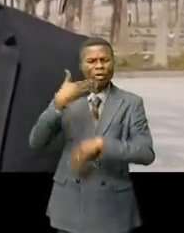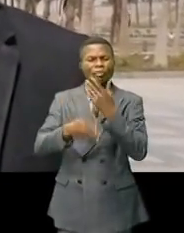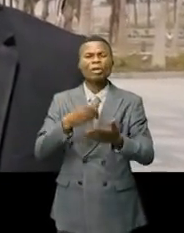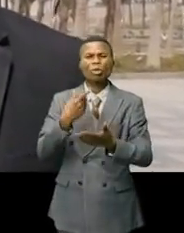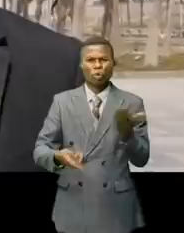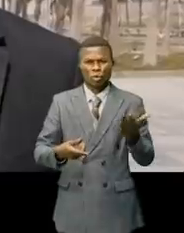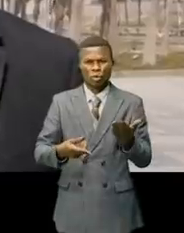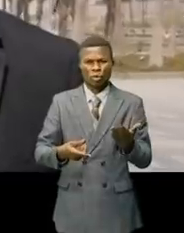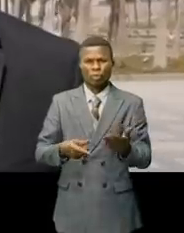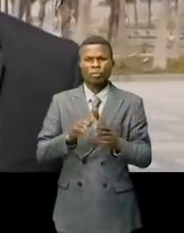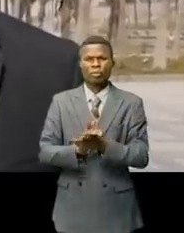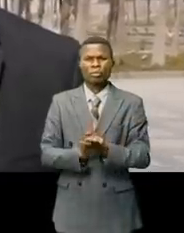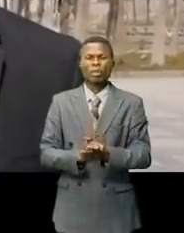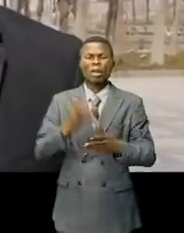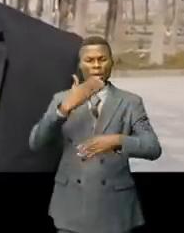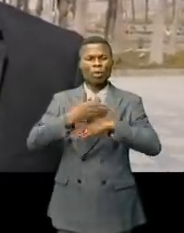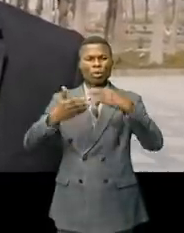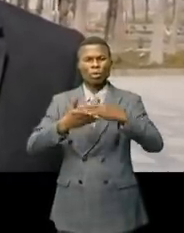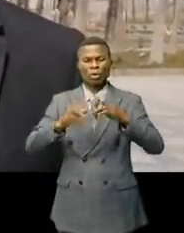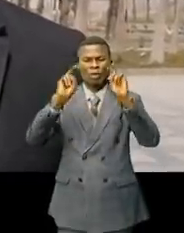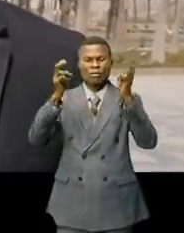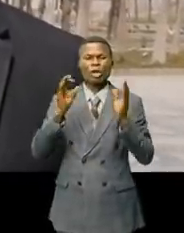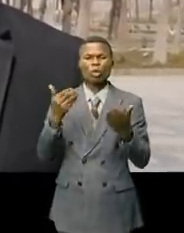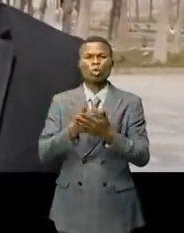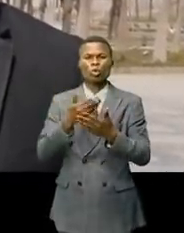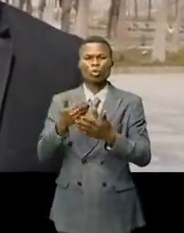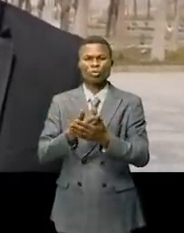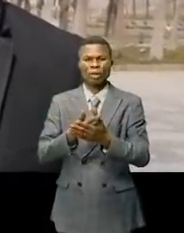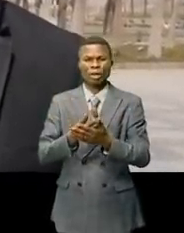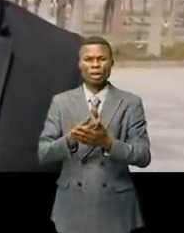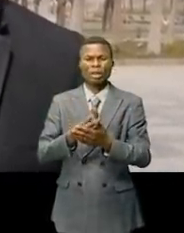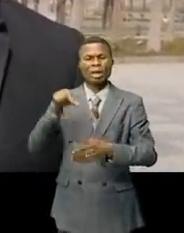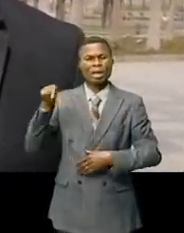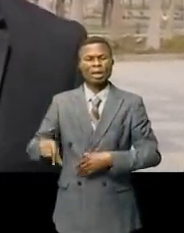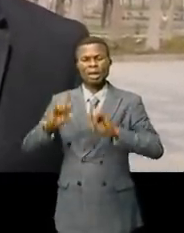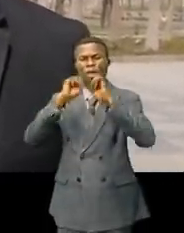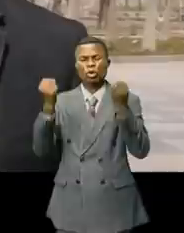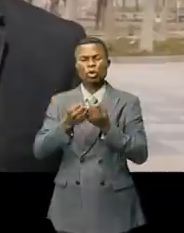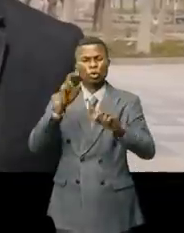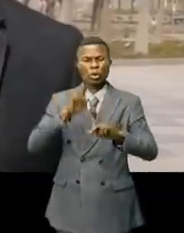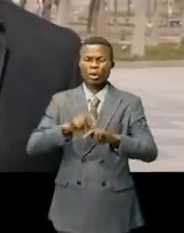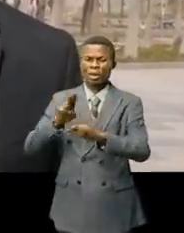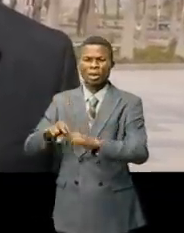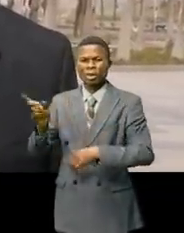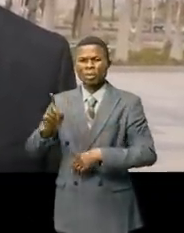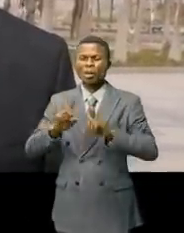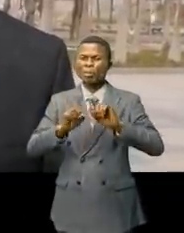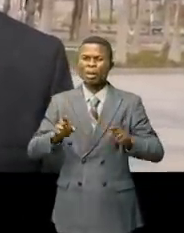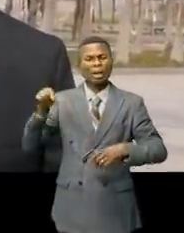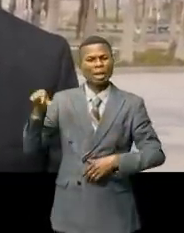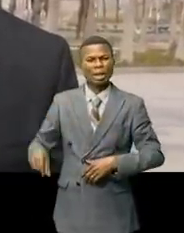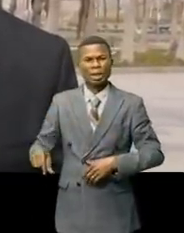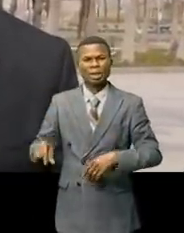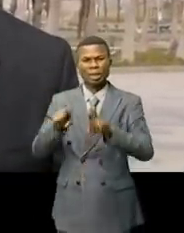l'élite avec la construction de nouvelles villes non seulement les quartiers sociaux d'habitation le quartier